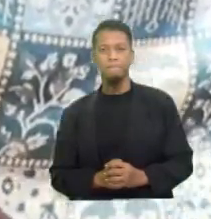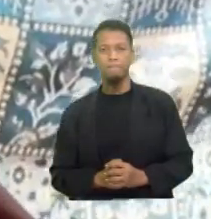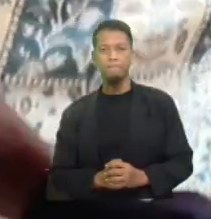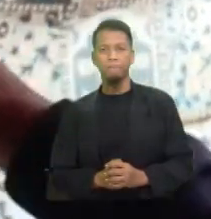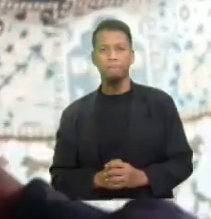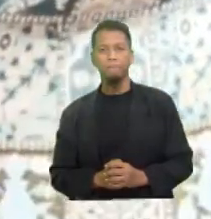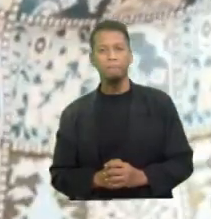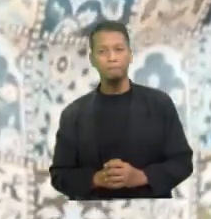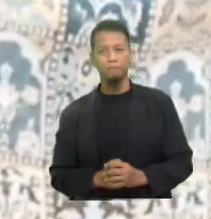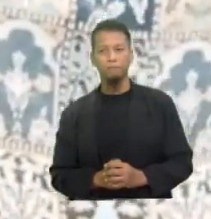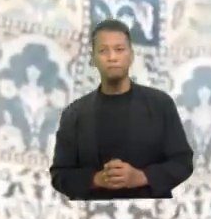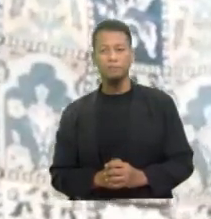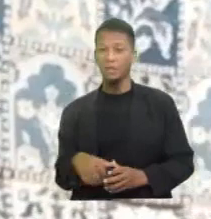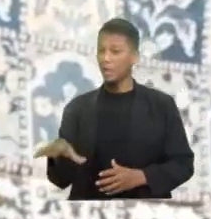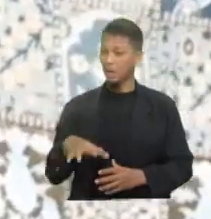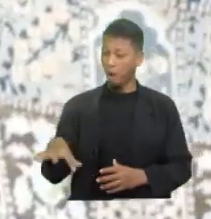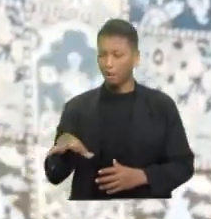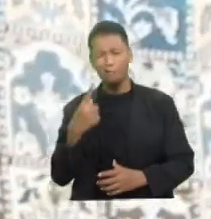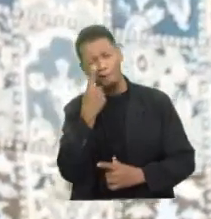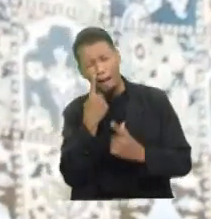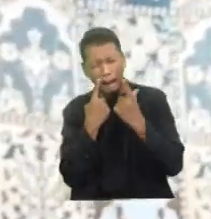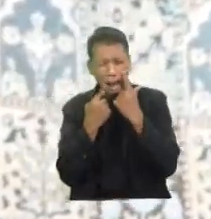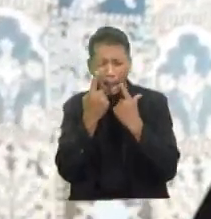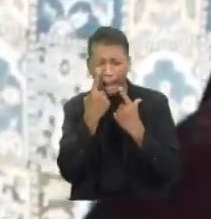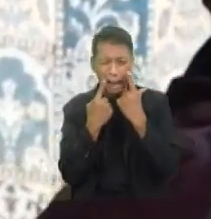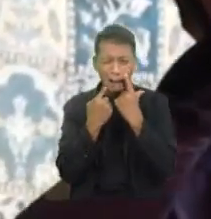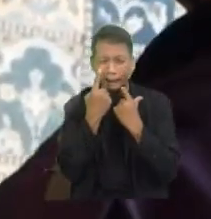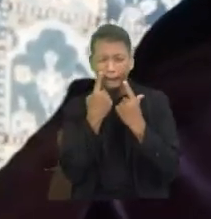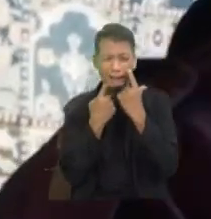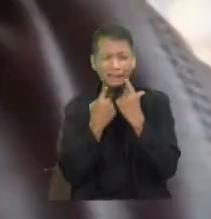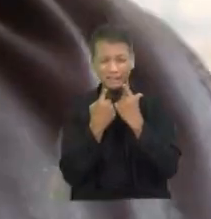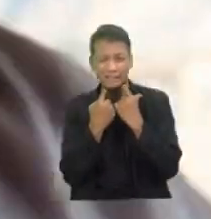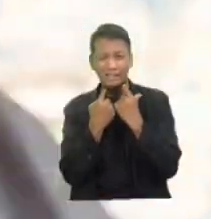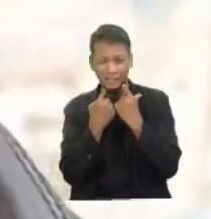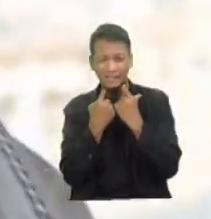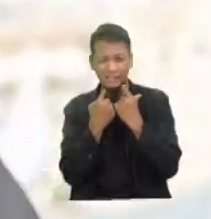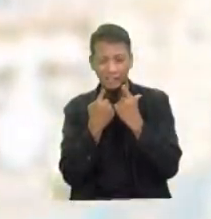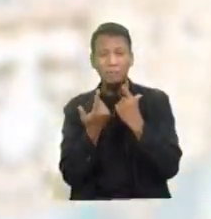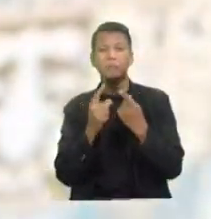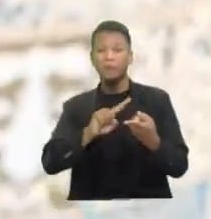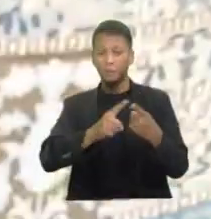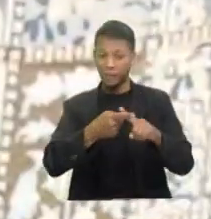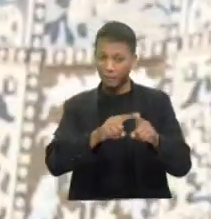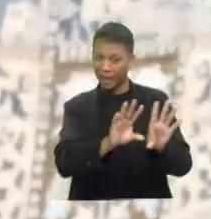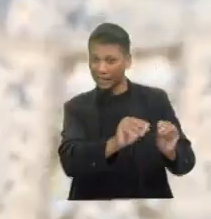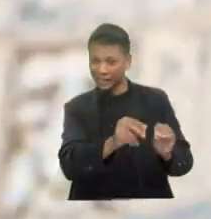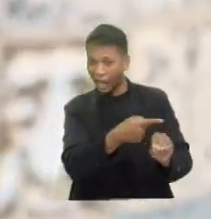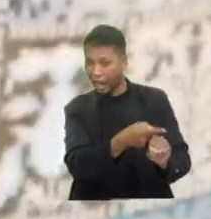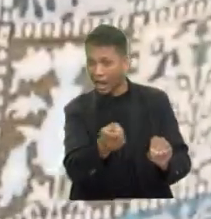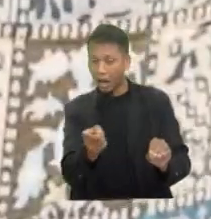Tangis kesedihan keluarga tidak terbendung saat rekan kerja korban datang untuk melayat.